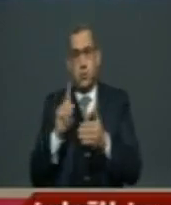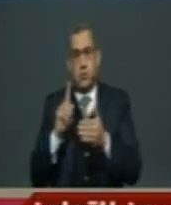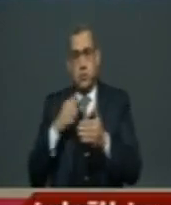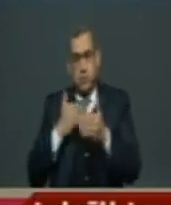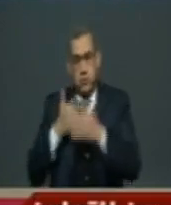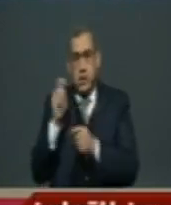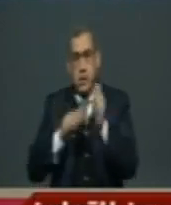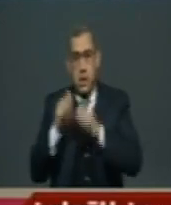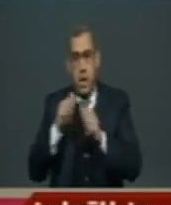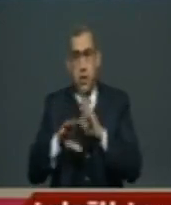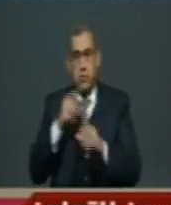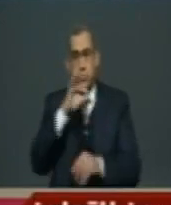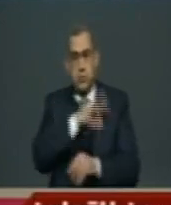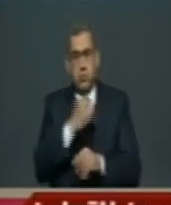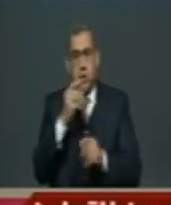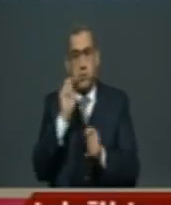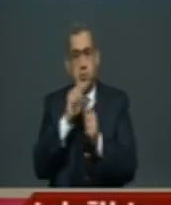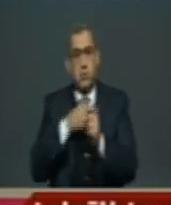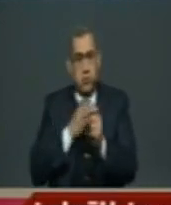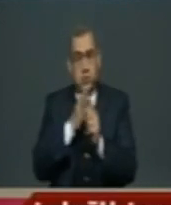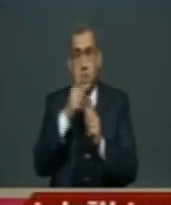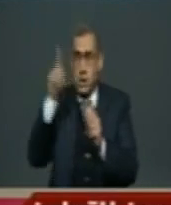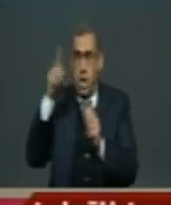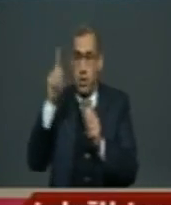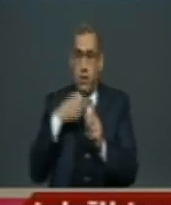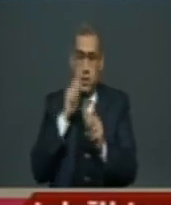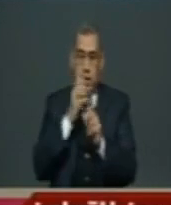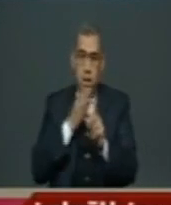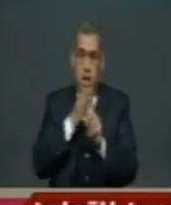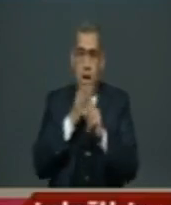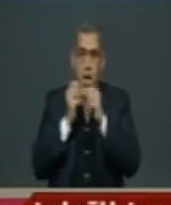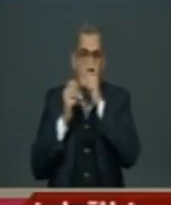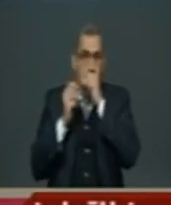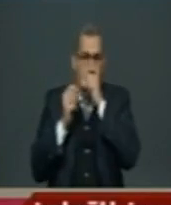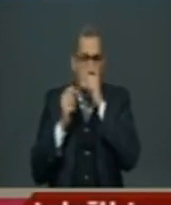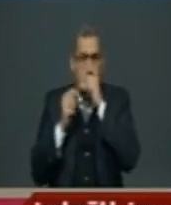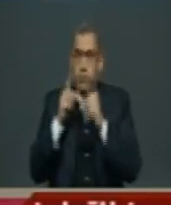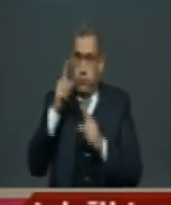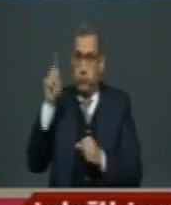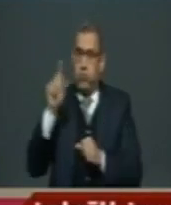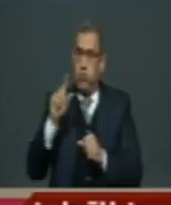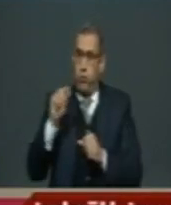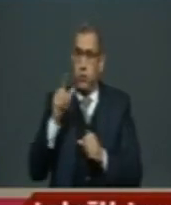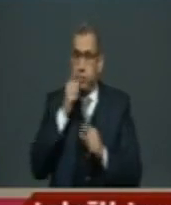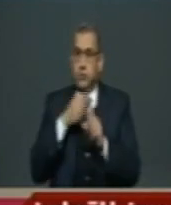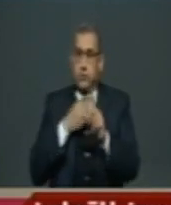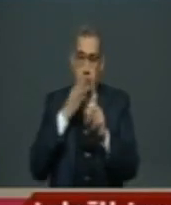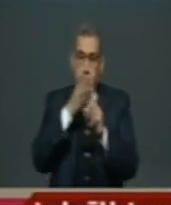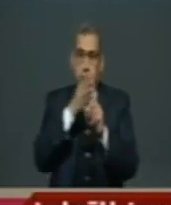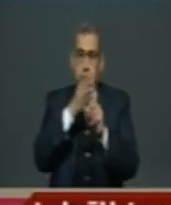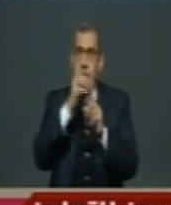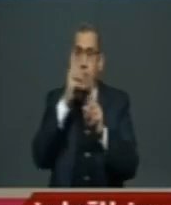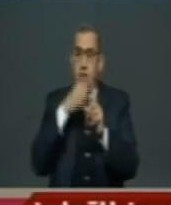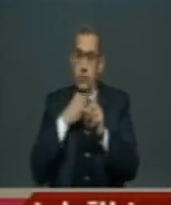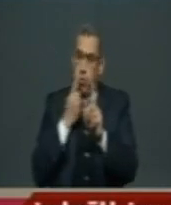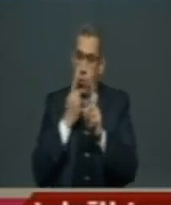العائد بتاعها أكتر. ده كلام صحيح، ده كلام مظبوط، بس أنا ما أقدرش أعمل ده